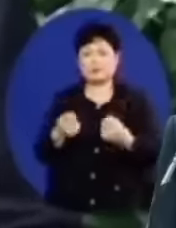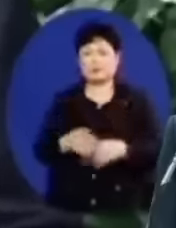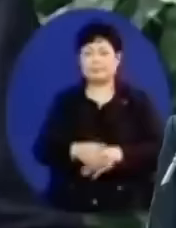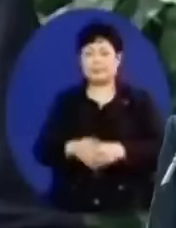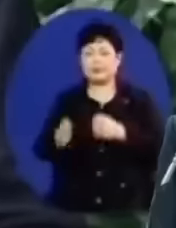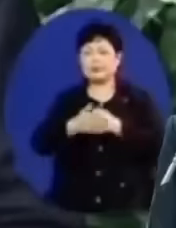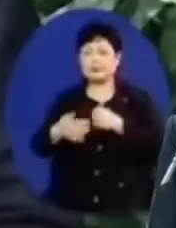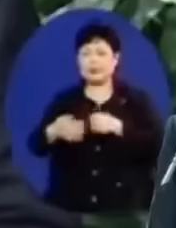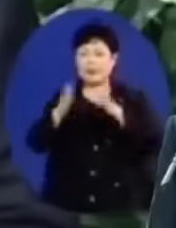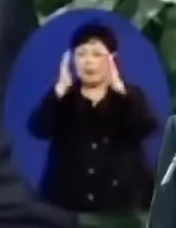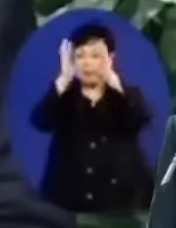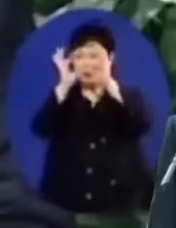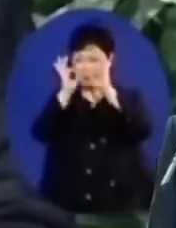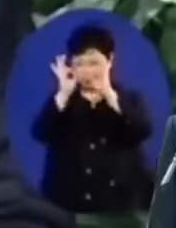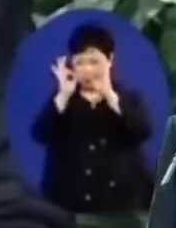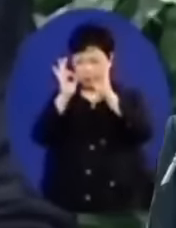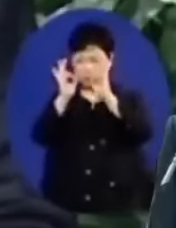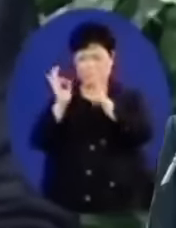그래서 바라보고